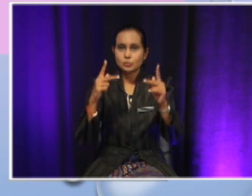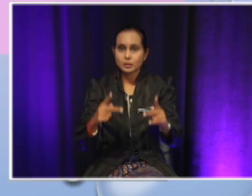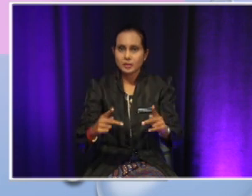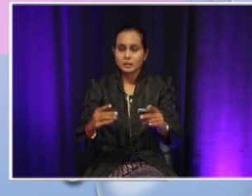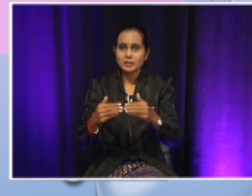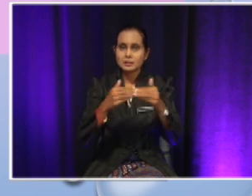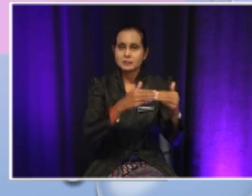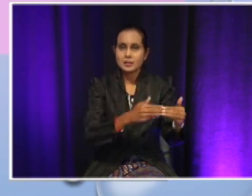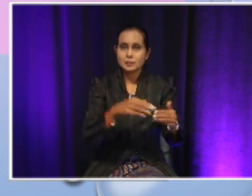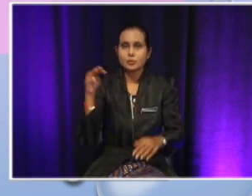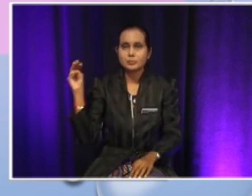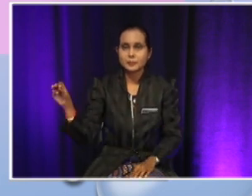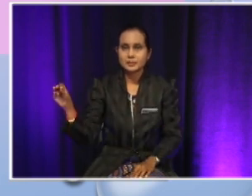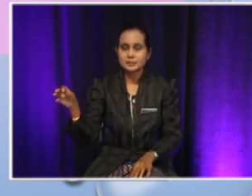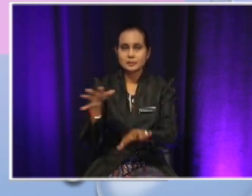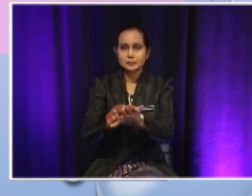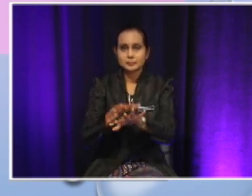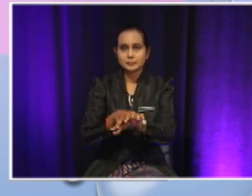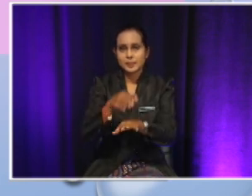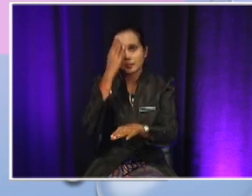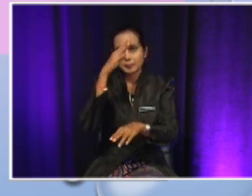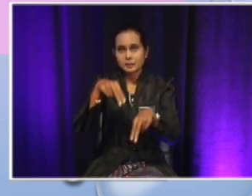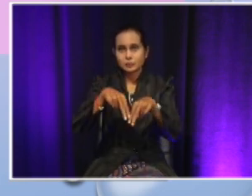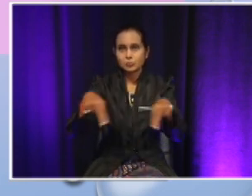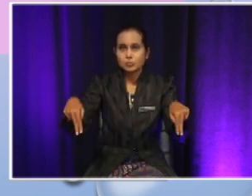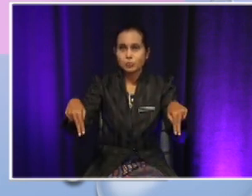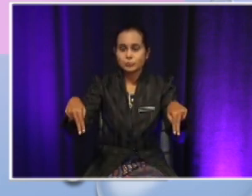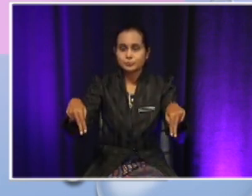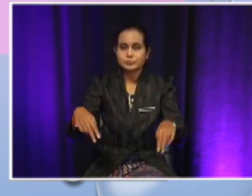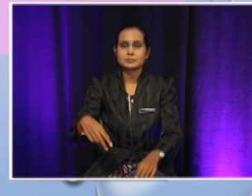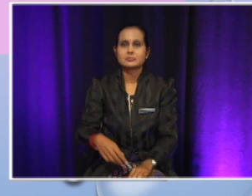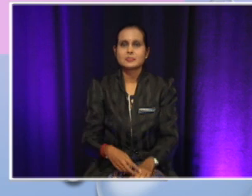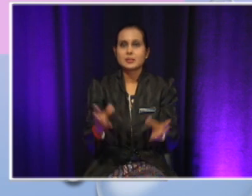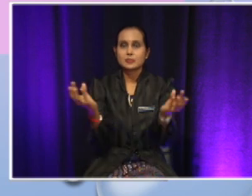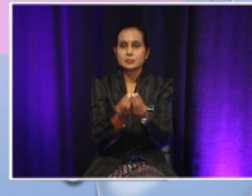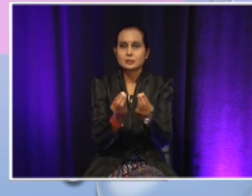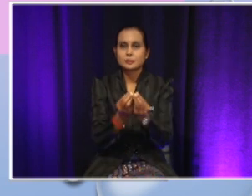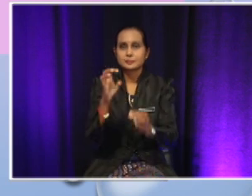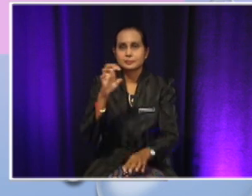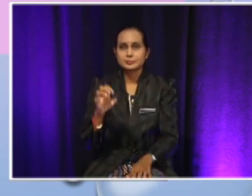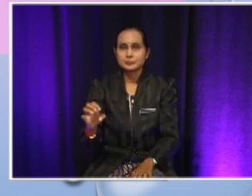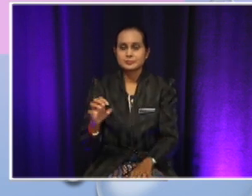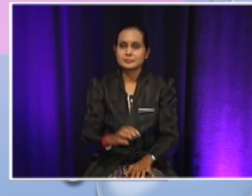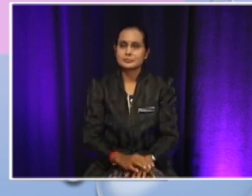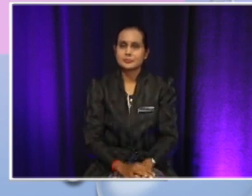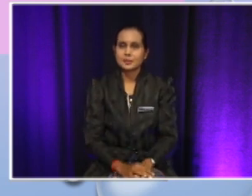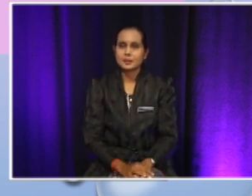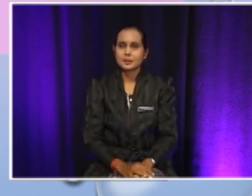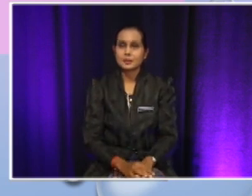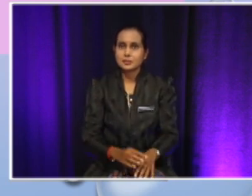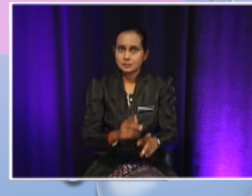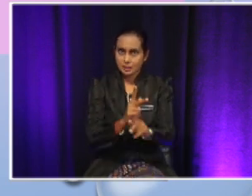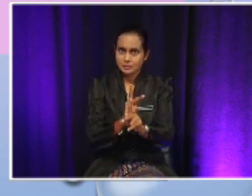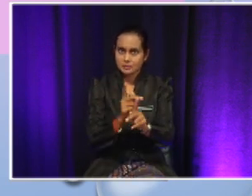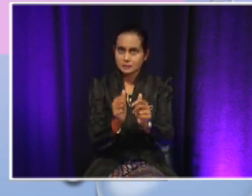pelbagai bagi mengukur kuantiti elektrik. Okey. Yang di sini, kat sini berhati-hati dengan soalan.